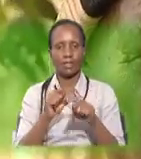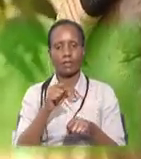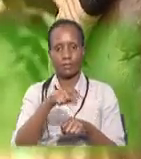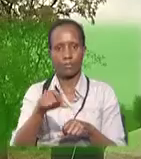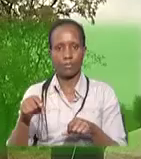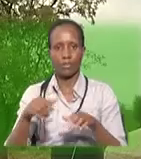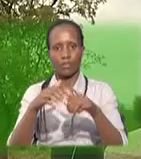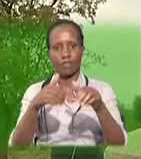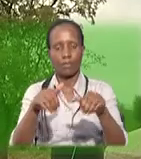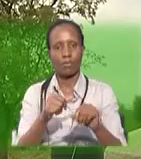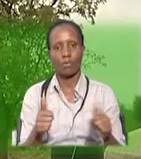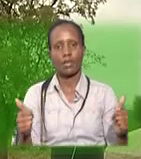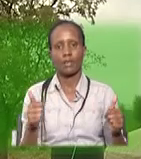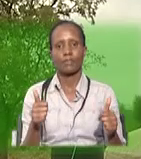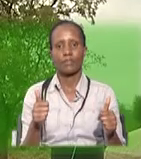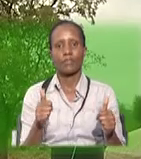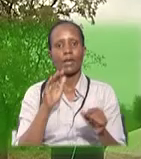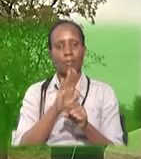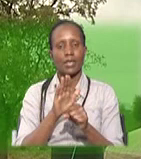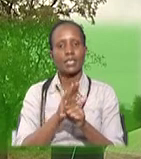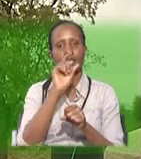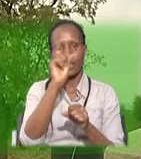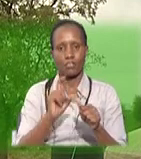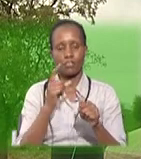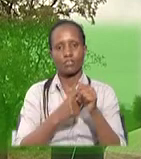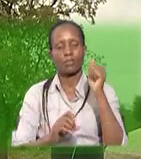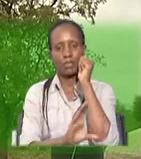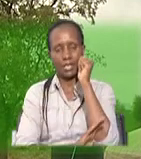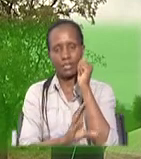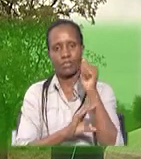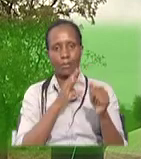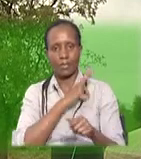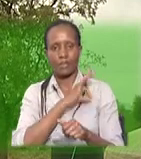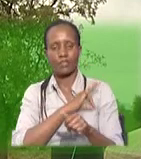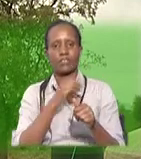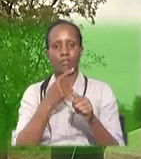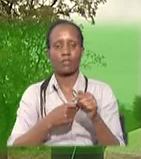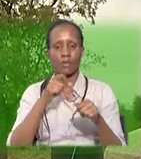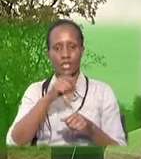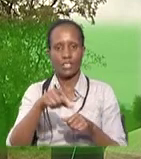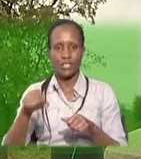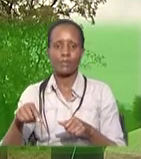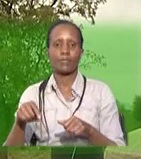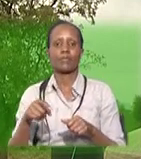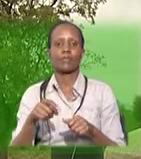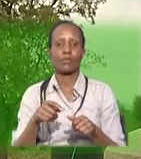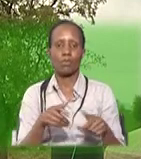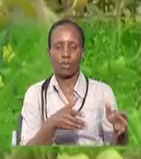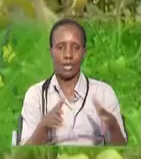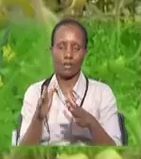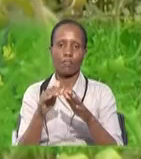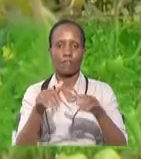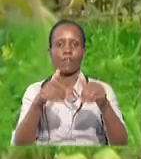kunyunyuzia mashamba. Most regions in the country are benefiting from the installation of drip irrigation kits